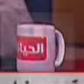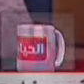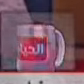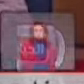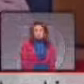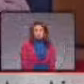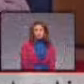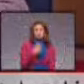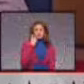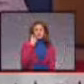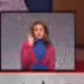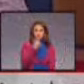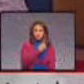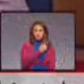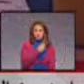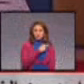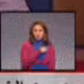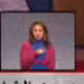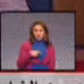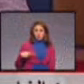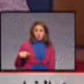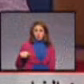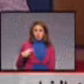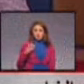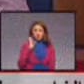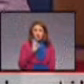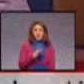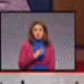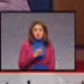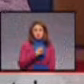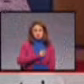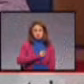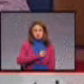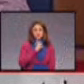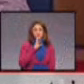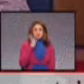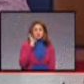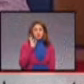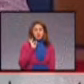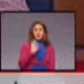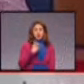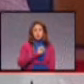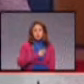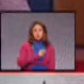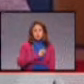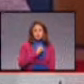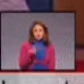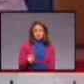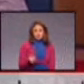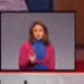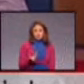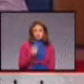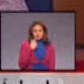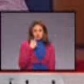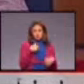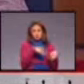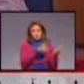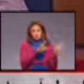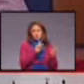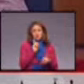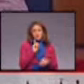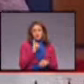حتى دول يا حكومه ما رحمتهم هو انت لا ترحمي ولا تسيبي رحمه ربنا